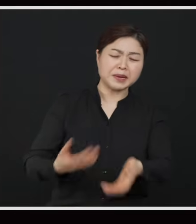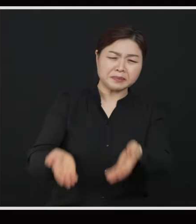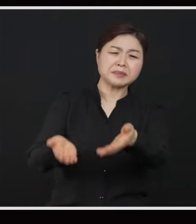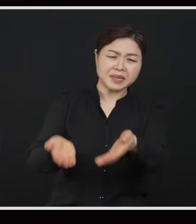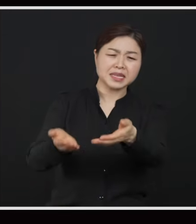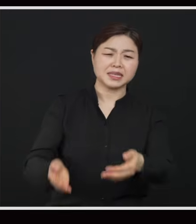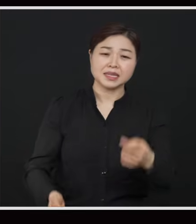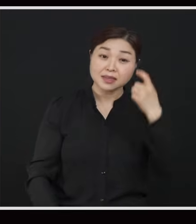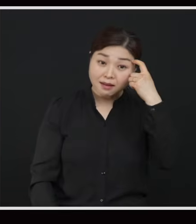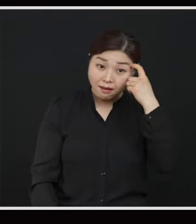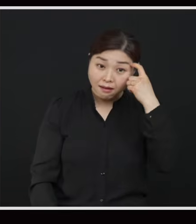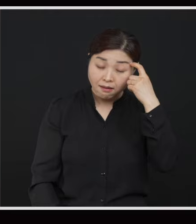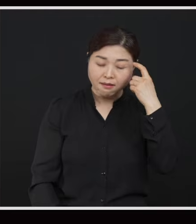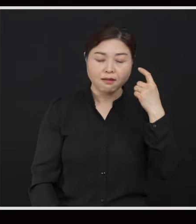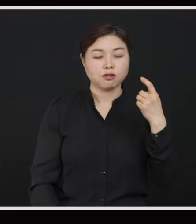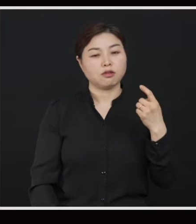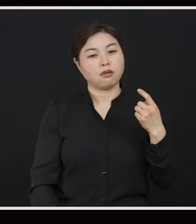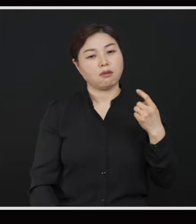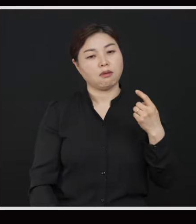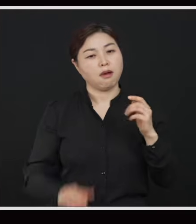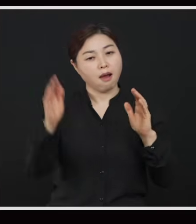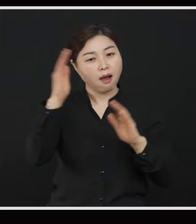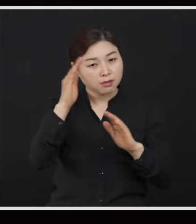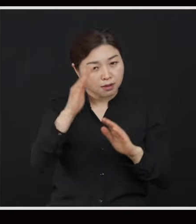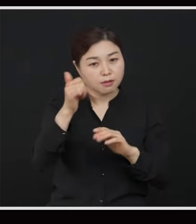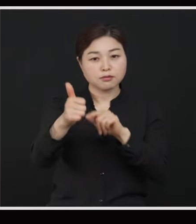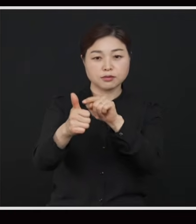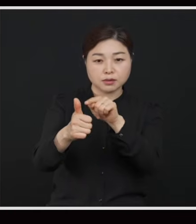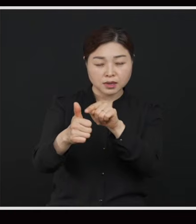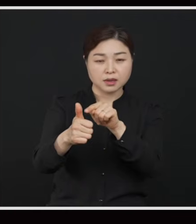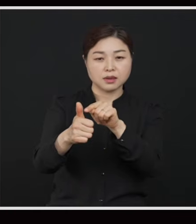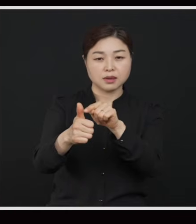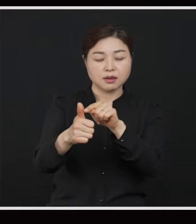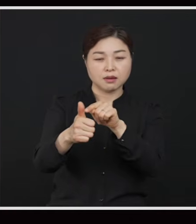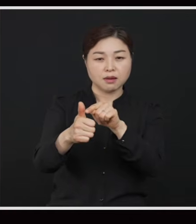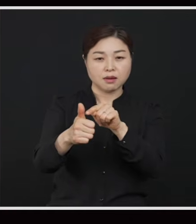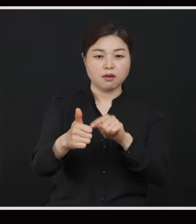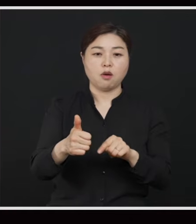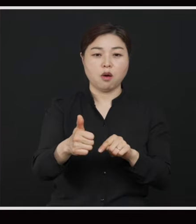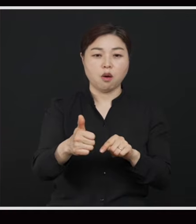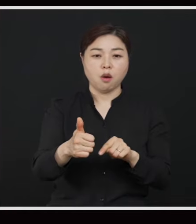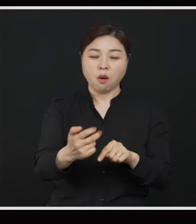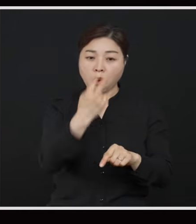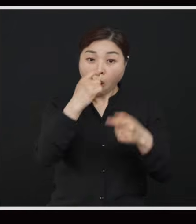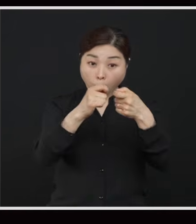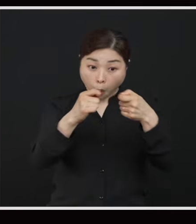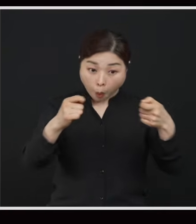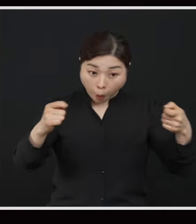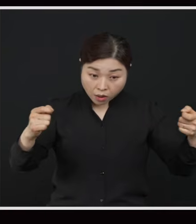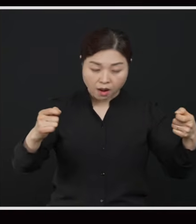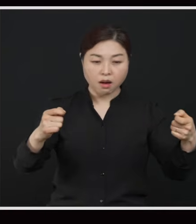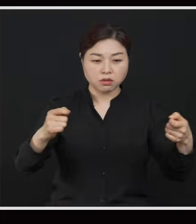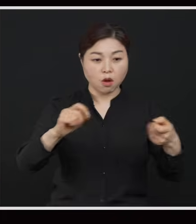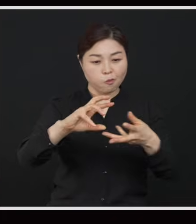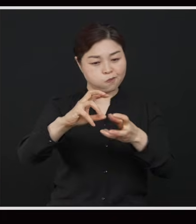해봐라. 그랬는데 어떤 친구가 그 오래 사는 돌연변이를 발견을 한 거예요.